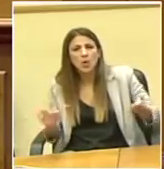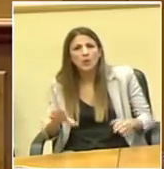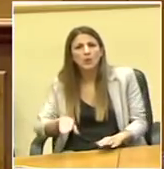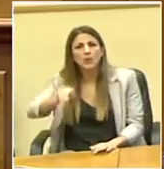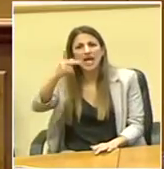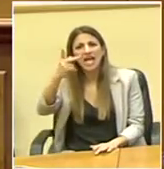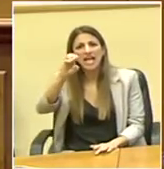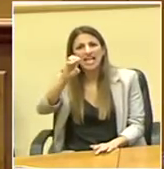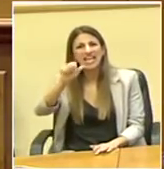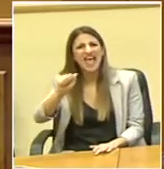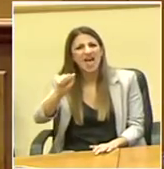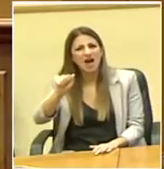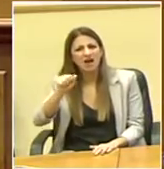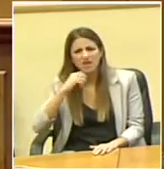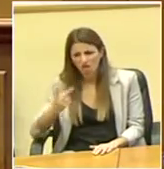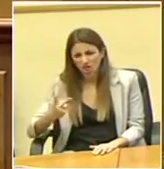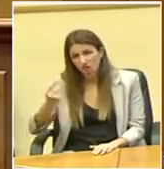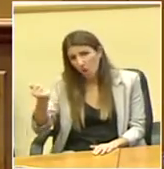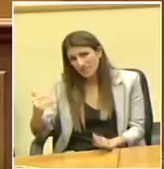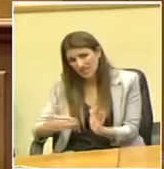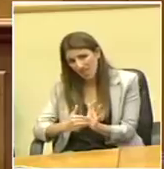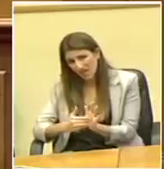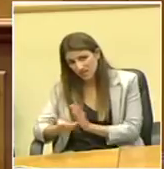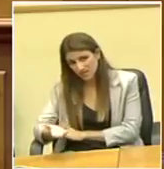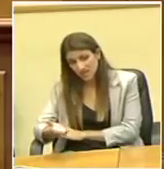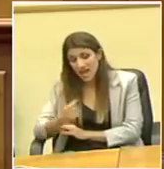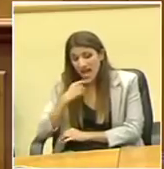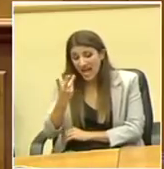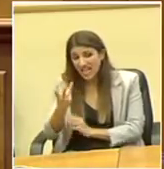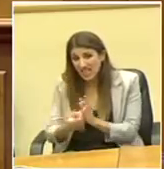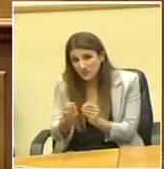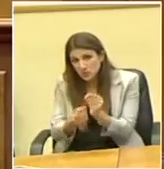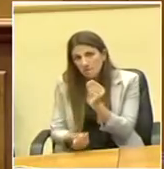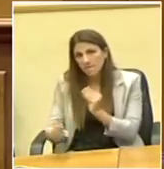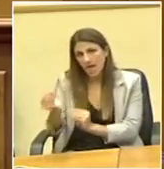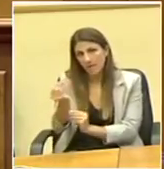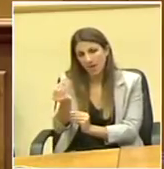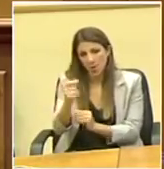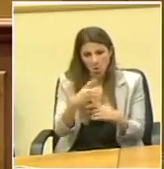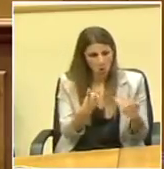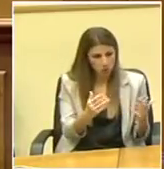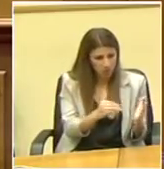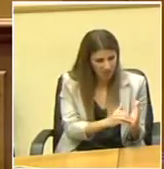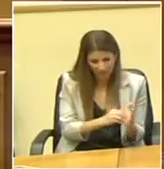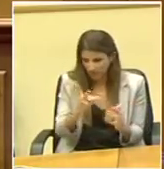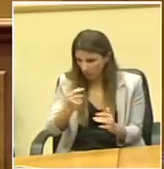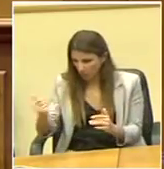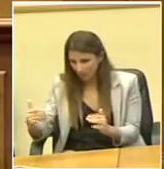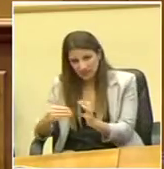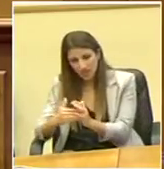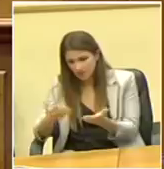που είναι για 2.500. Άρα τρεις φορές παραπάνω είναι το 8.000 από τις